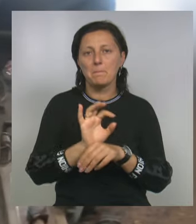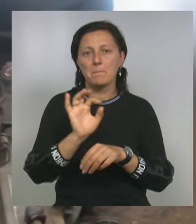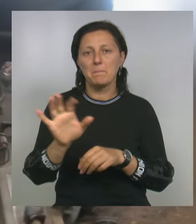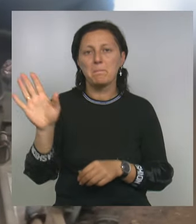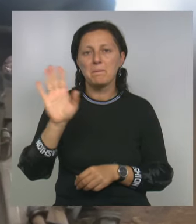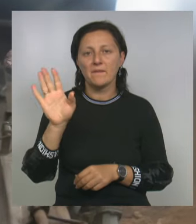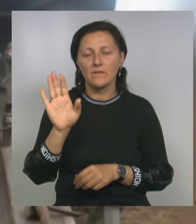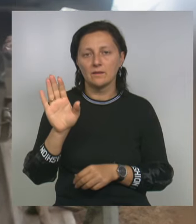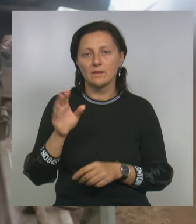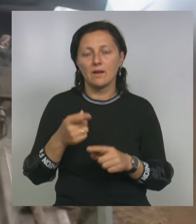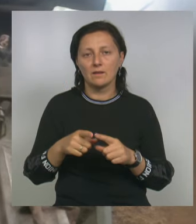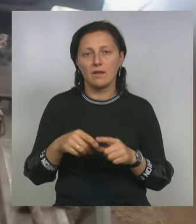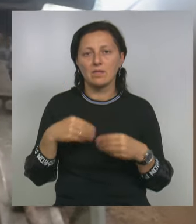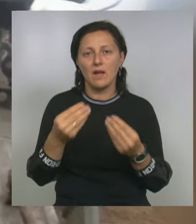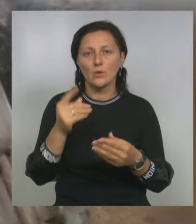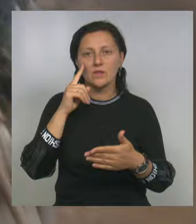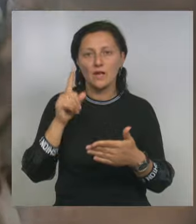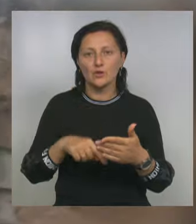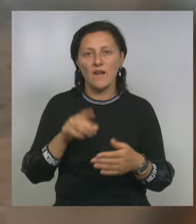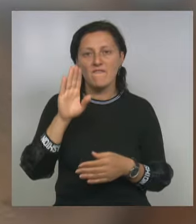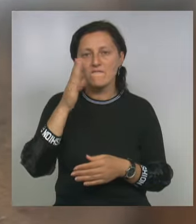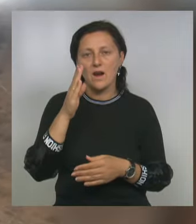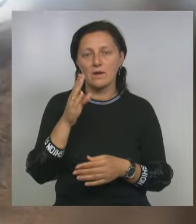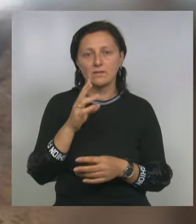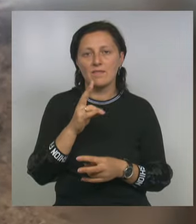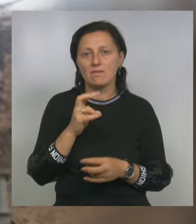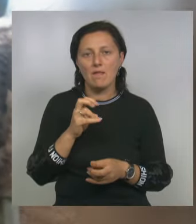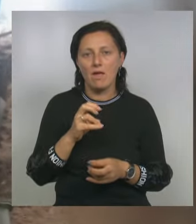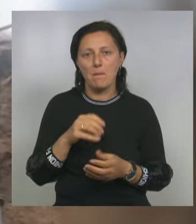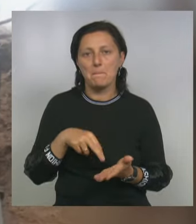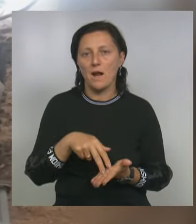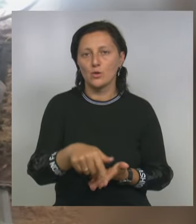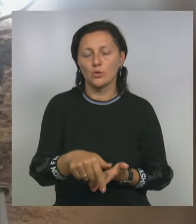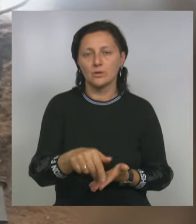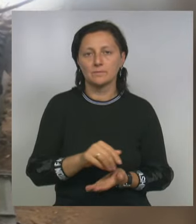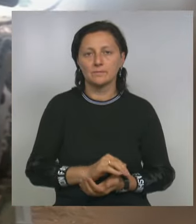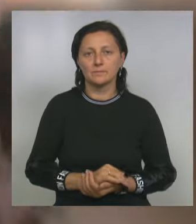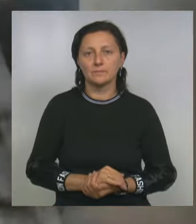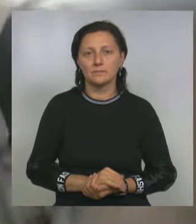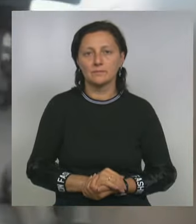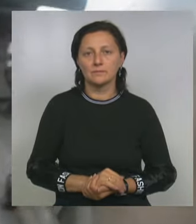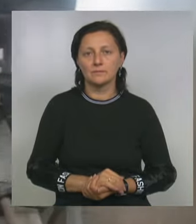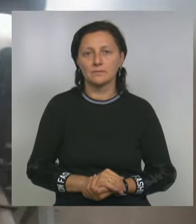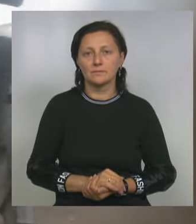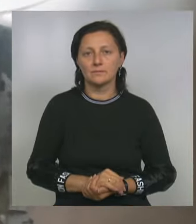приветы, которые дают надежду. Враг не пройдет. Забегает! Орудие! Быстро!